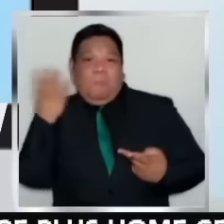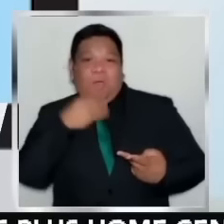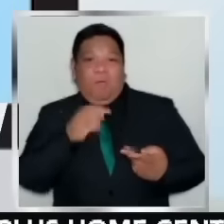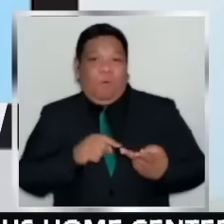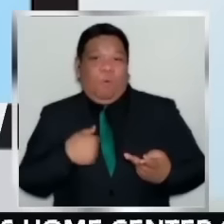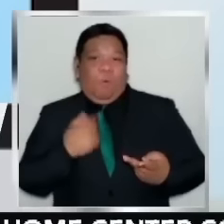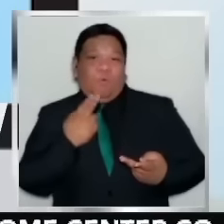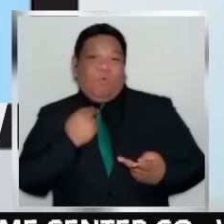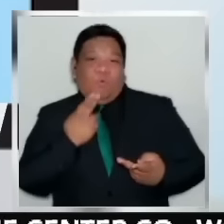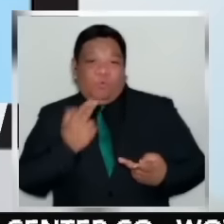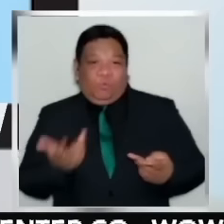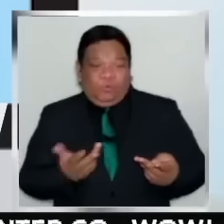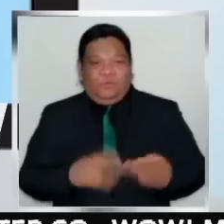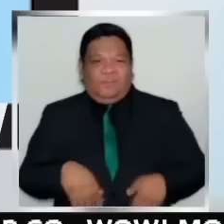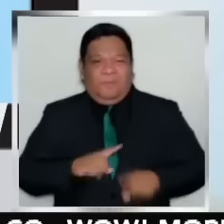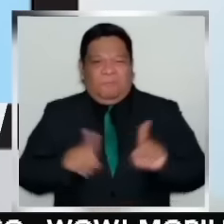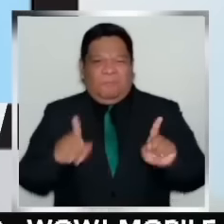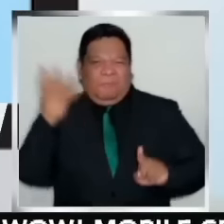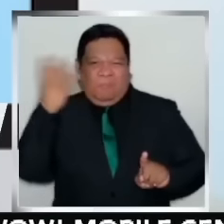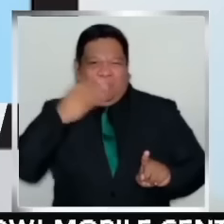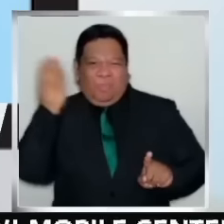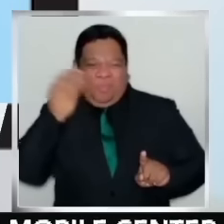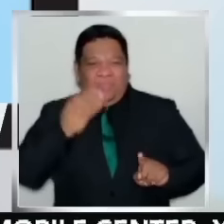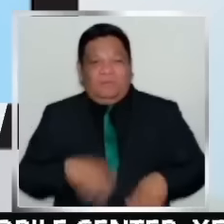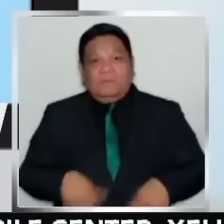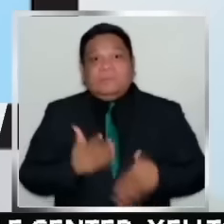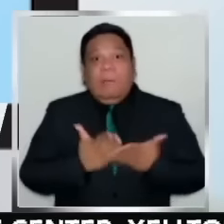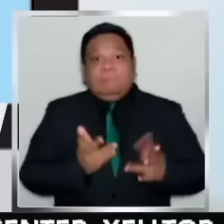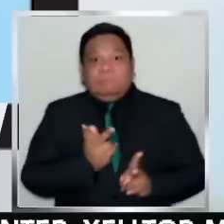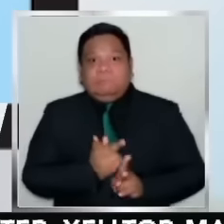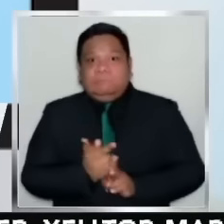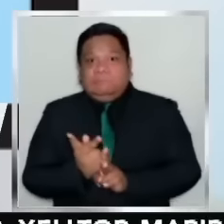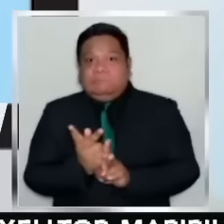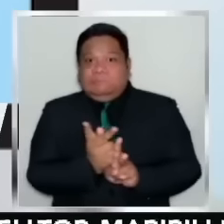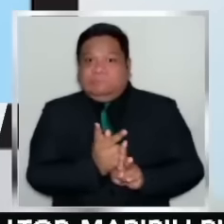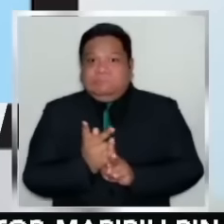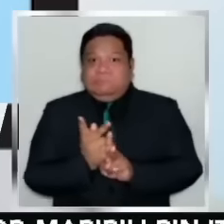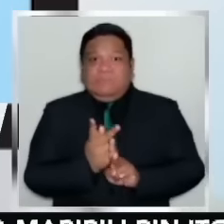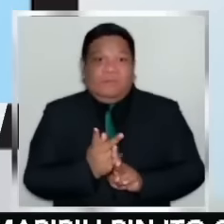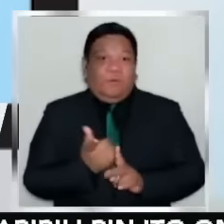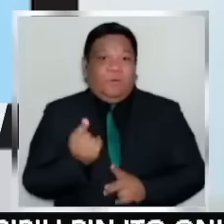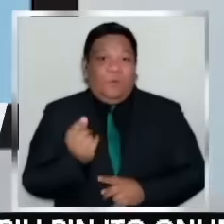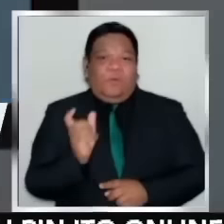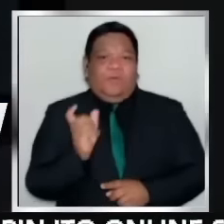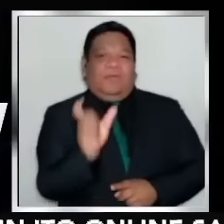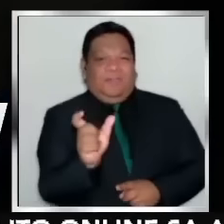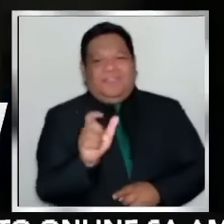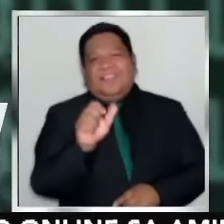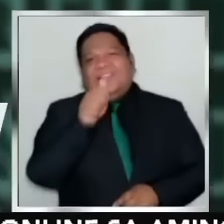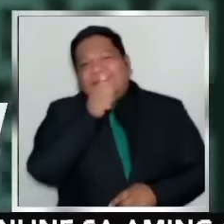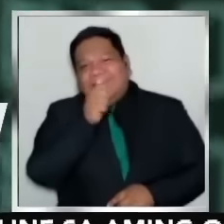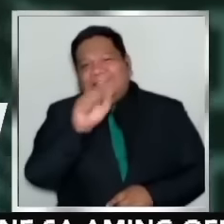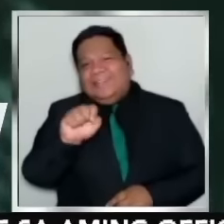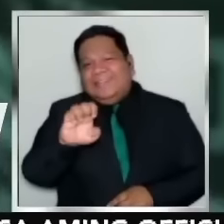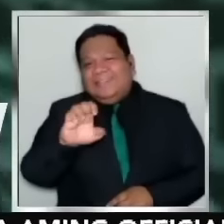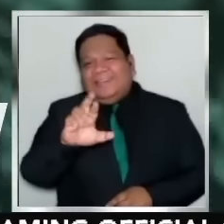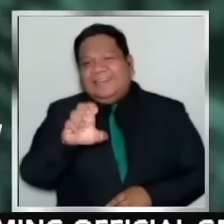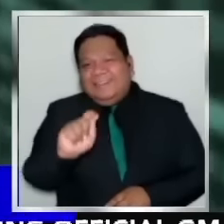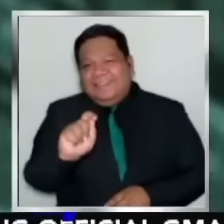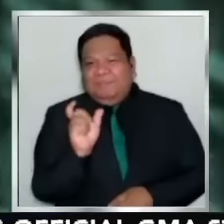may mga ingat na ingat ha, kaya literal na secret ang password. Pero ang mga